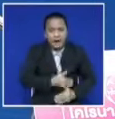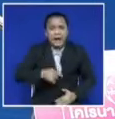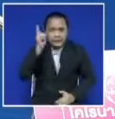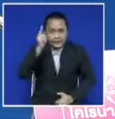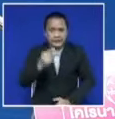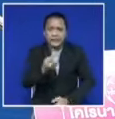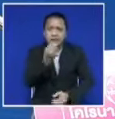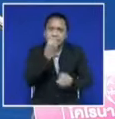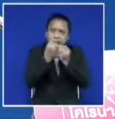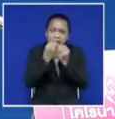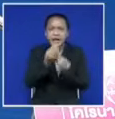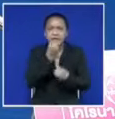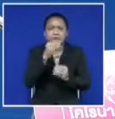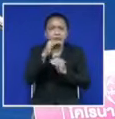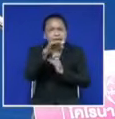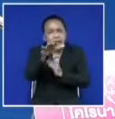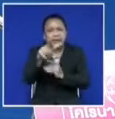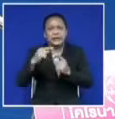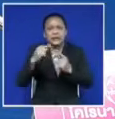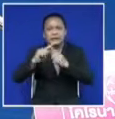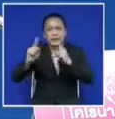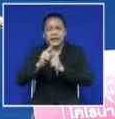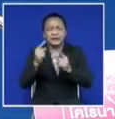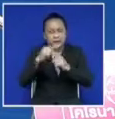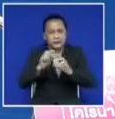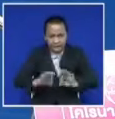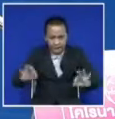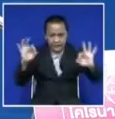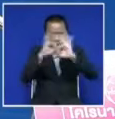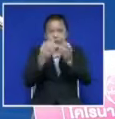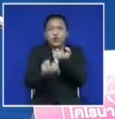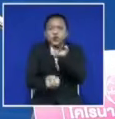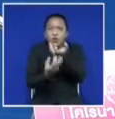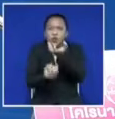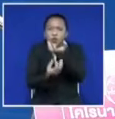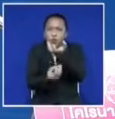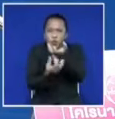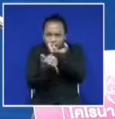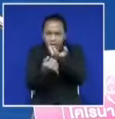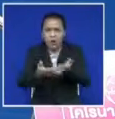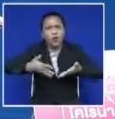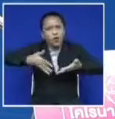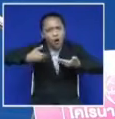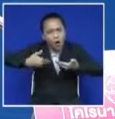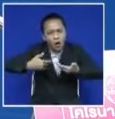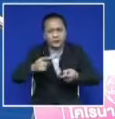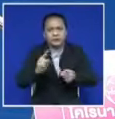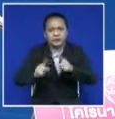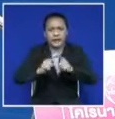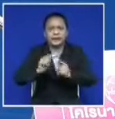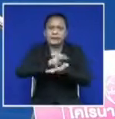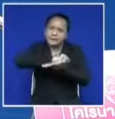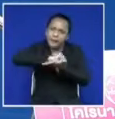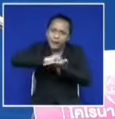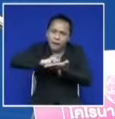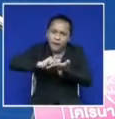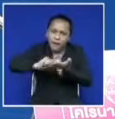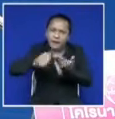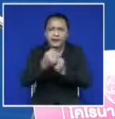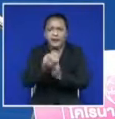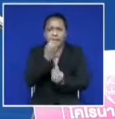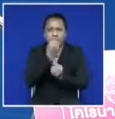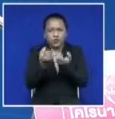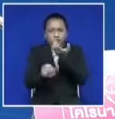ำว่าเวลารับประทานอาหารทะเลหรืออาหารอื่นเราคงยึดหลักอาหารที่สุกอาหารที่ร้อนอาหารที่สะอาดเพราะว่าอาหาร